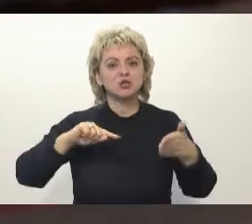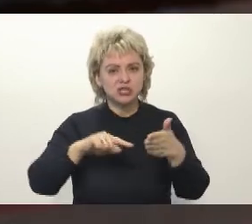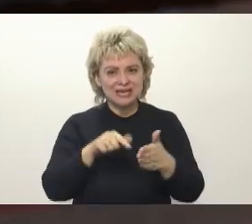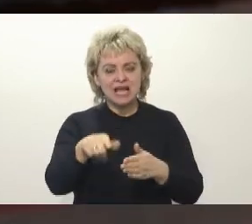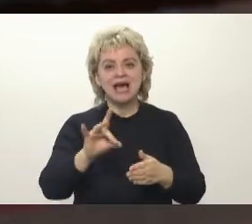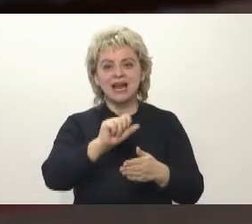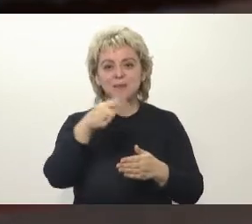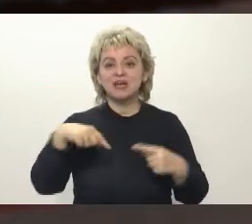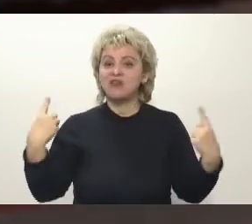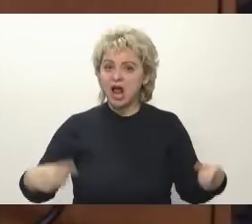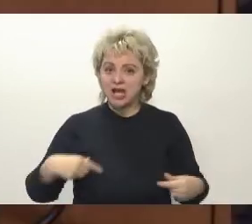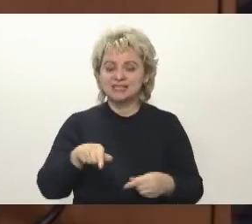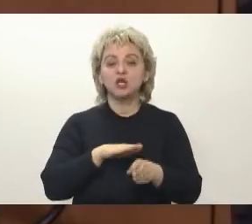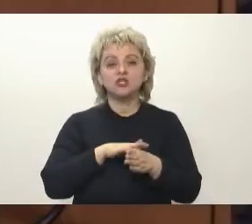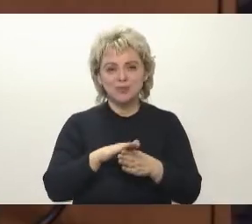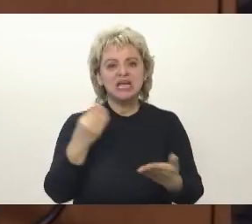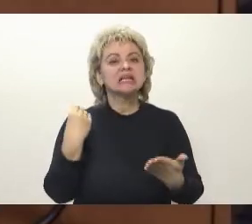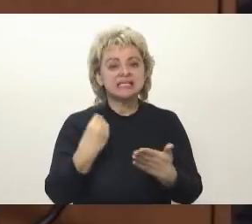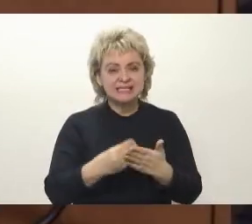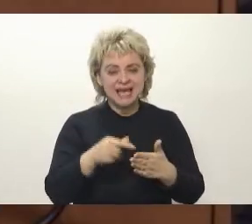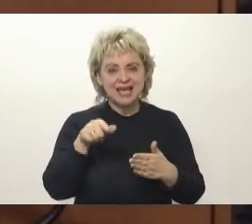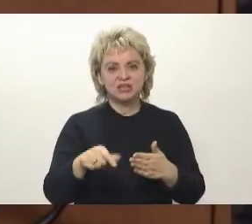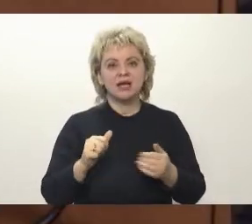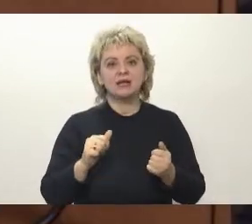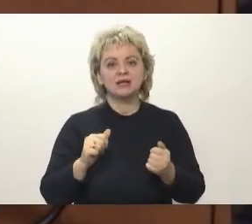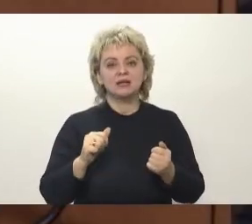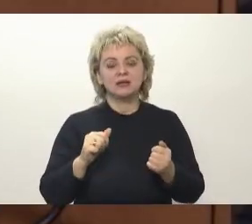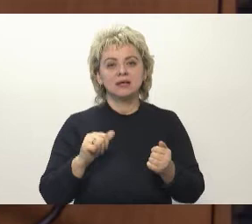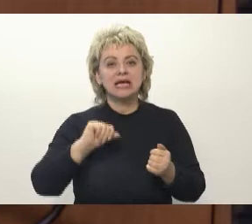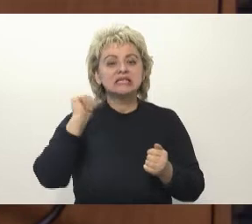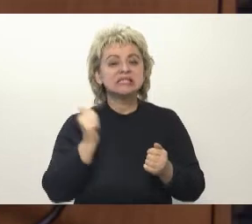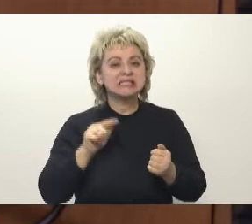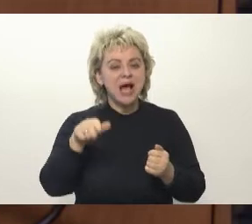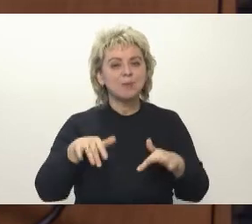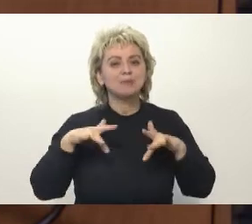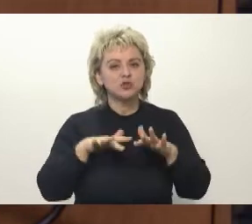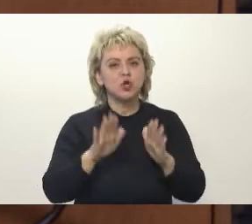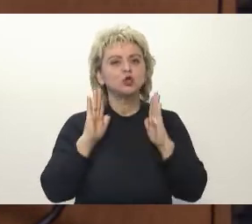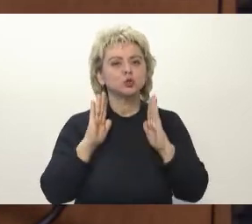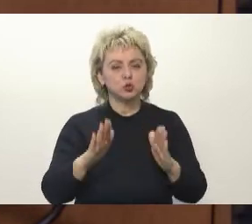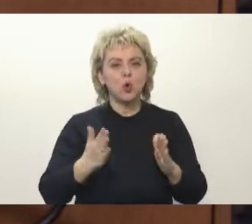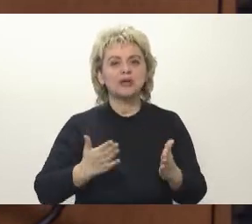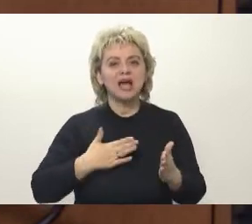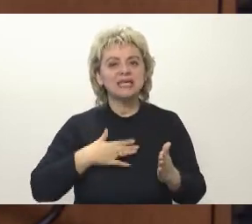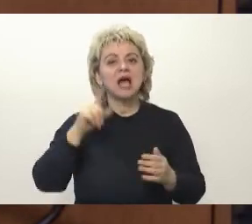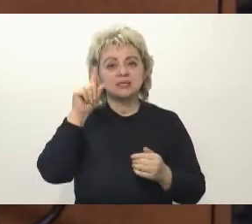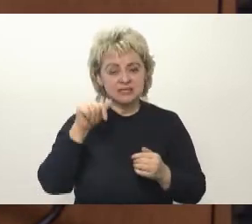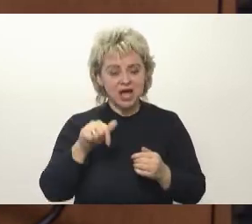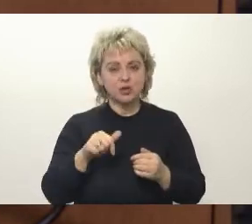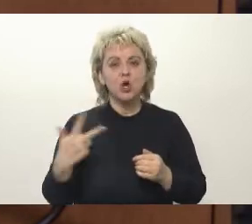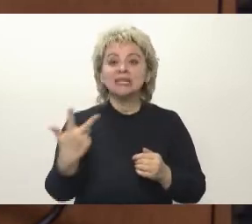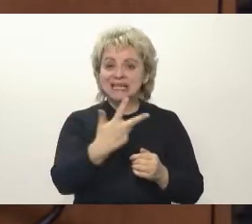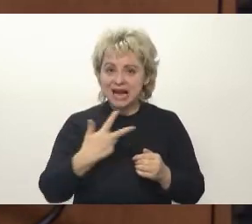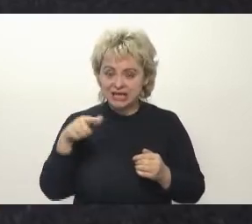целеустремленность рэперов-колясочников. Ценно, и в самом деле только я знаю